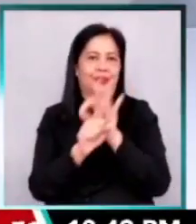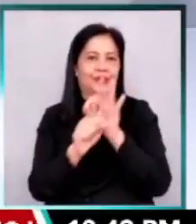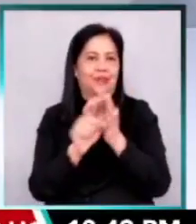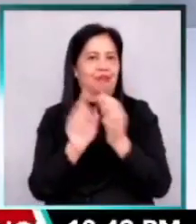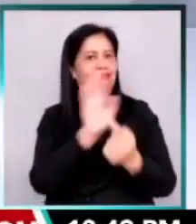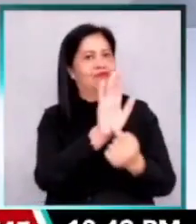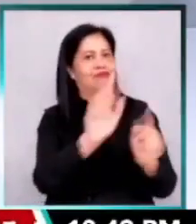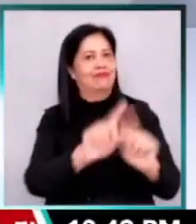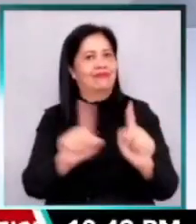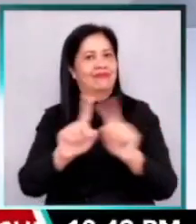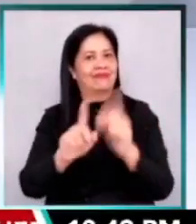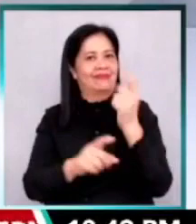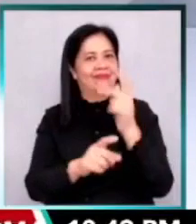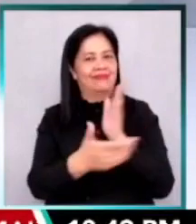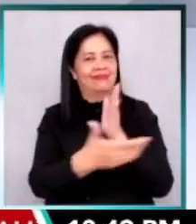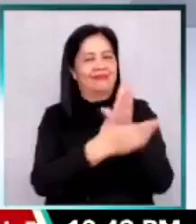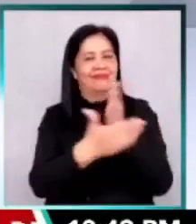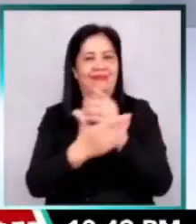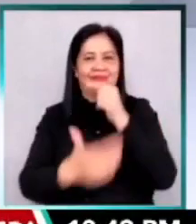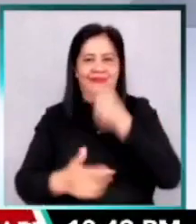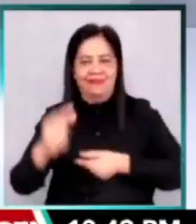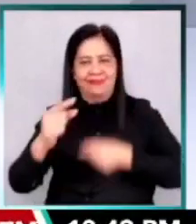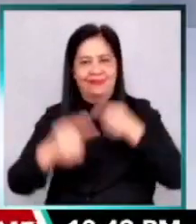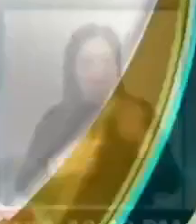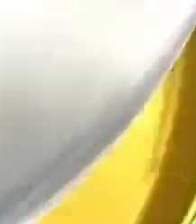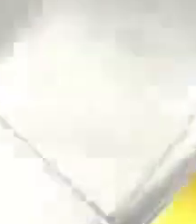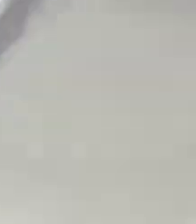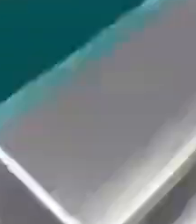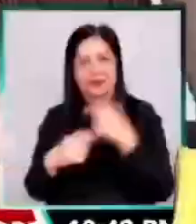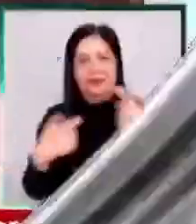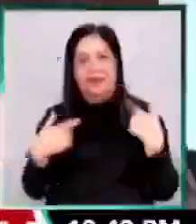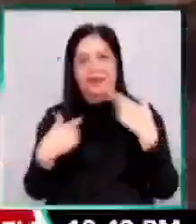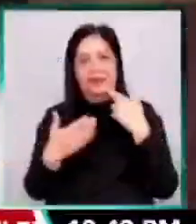TV guestings. May report si Aubrey Carampel.